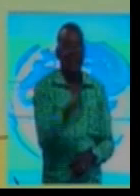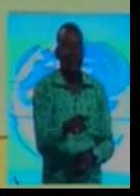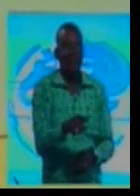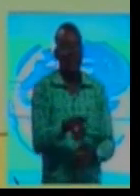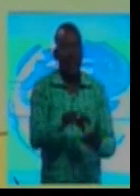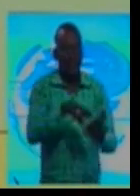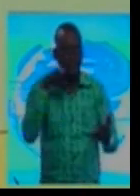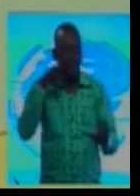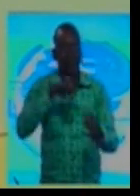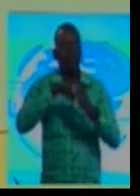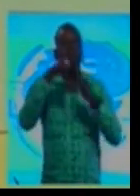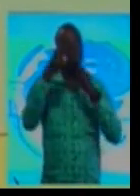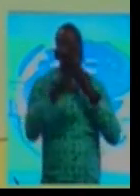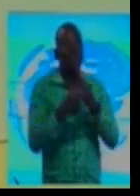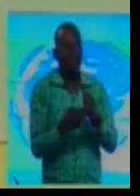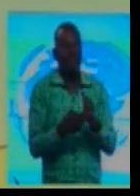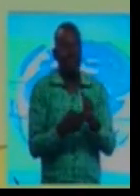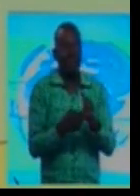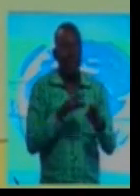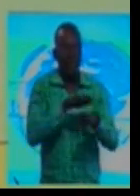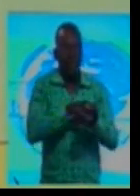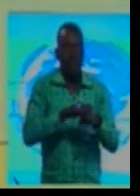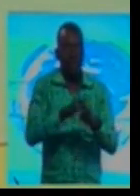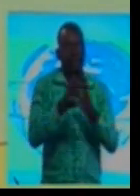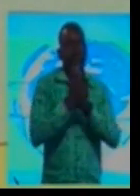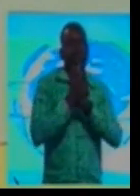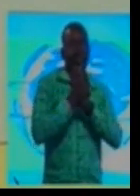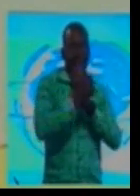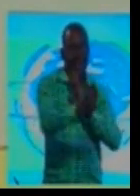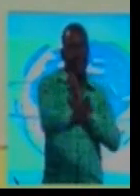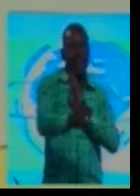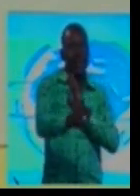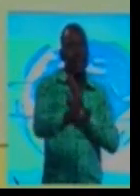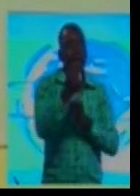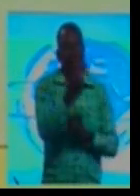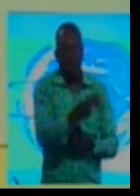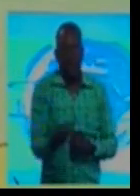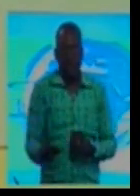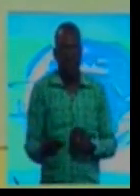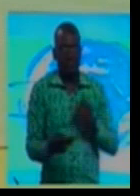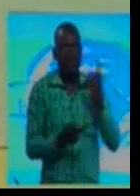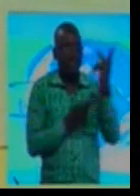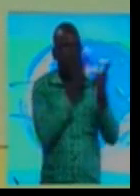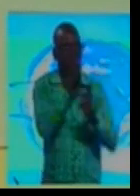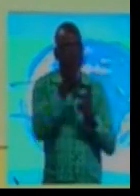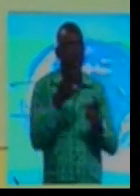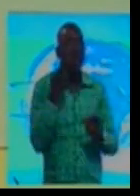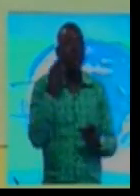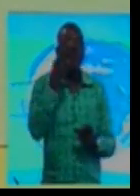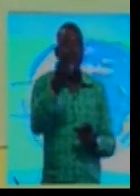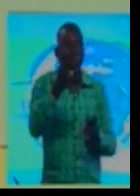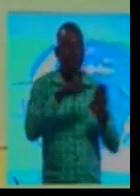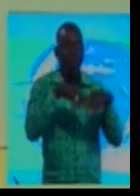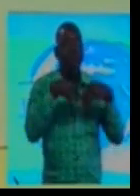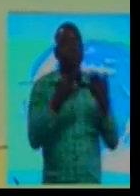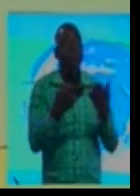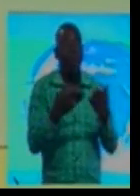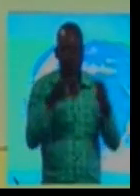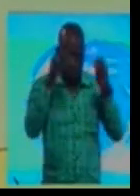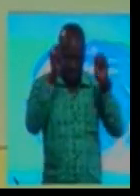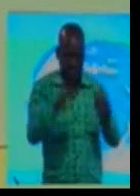outils d'évaluation, sur les compétences déployées en matière de supervision, disons, et voir comment on peut en tout